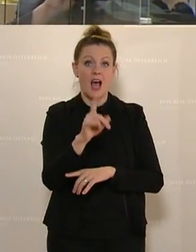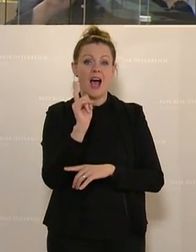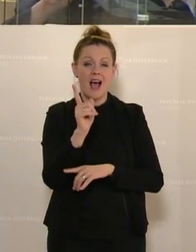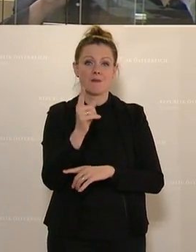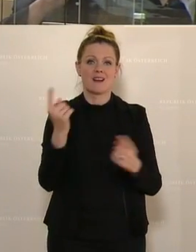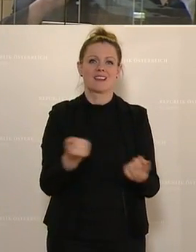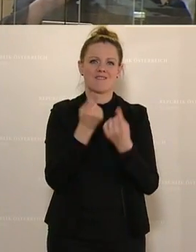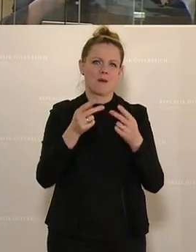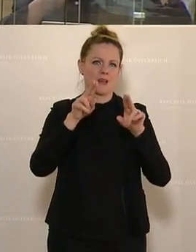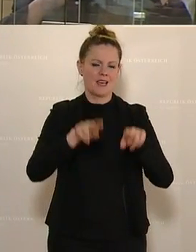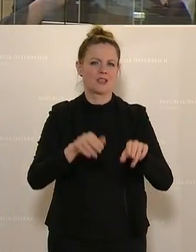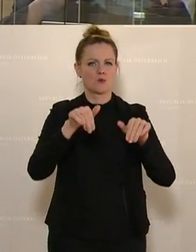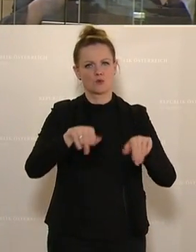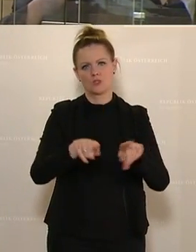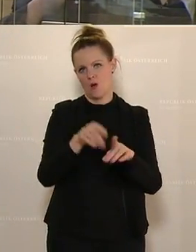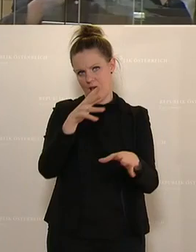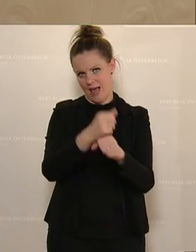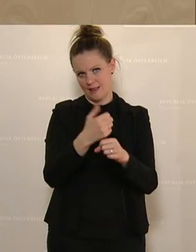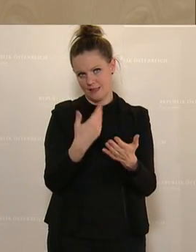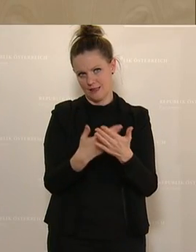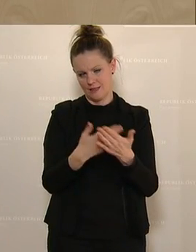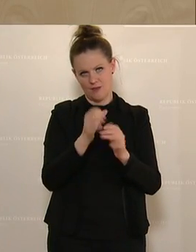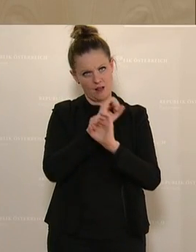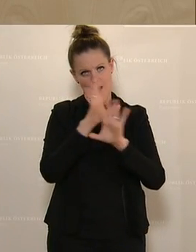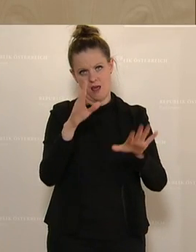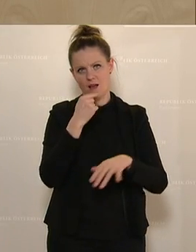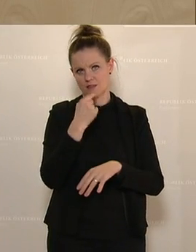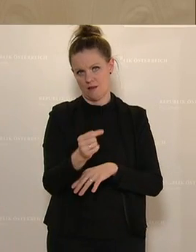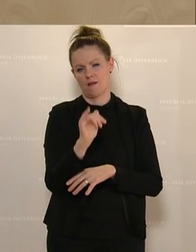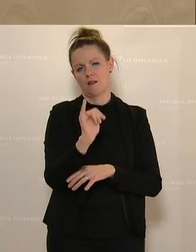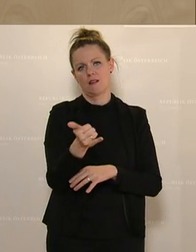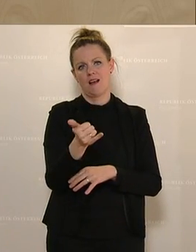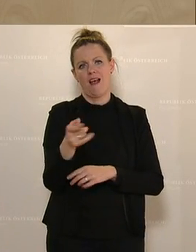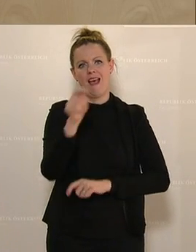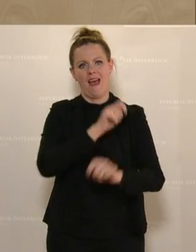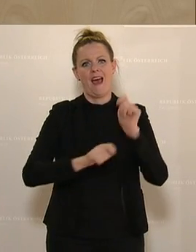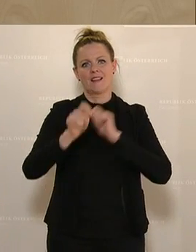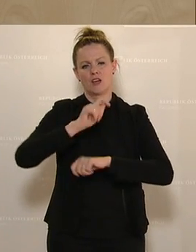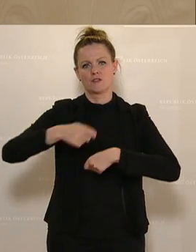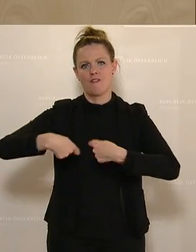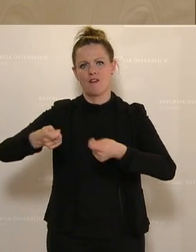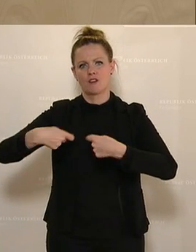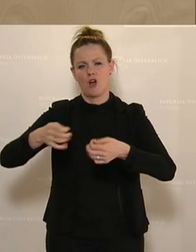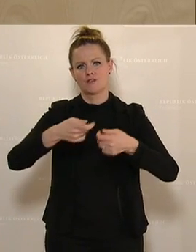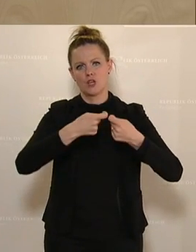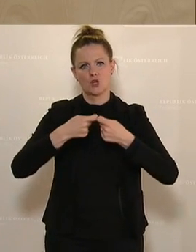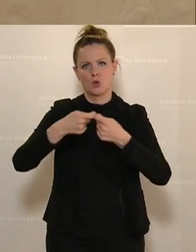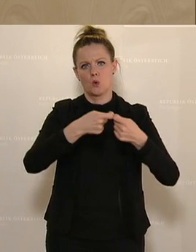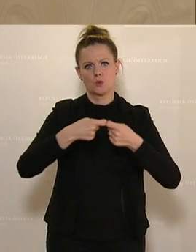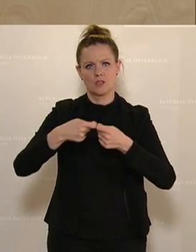das Gewerberecht auch einhalten. Und daher haben wir klar gesagt, es dürfen keine Einkaufs- und Verkaufsgenossenschaften